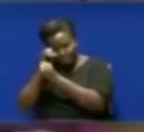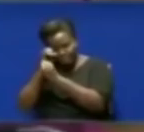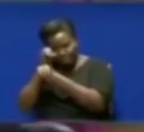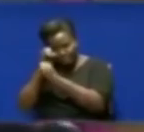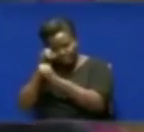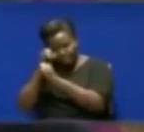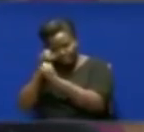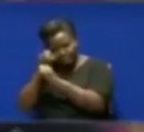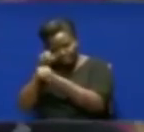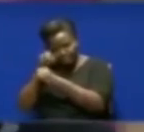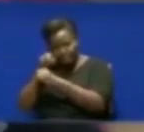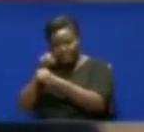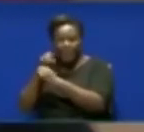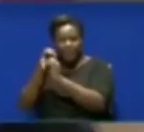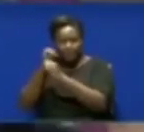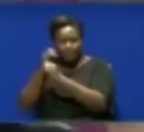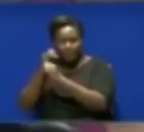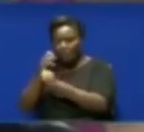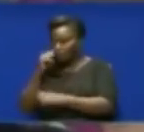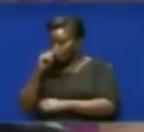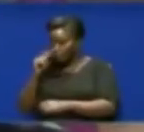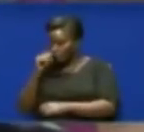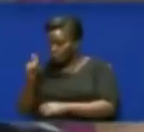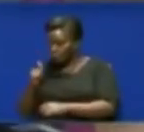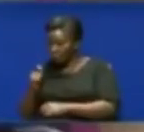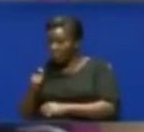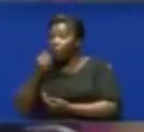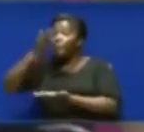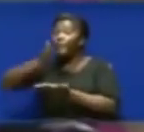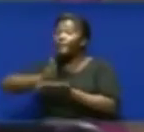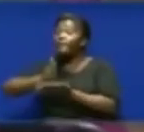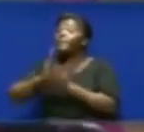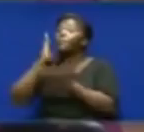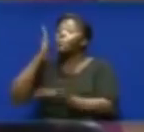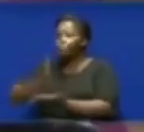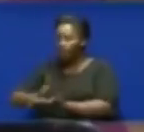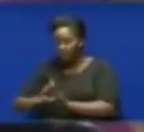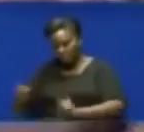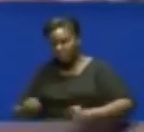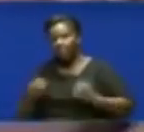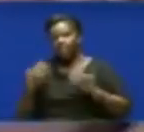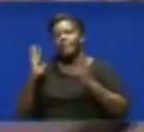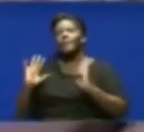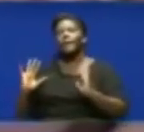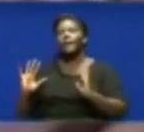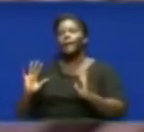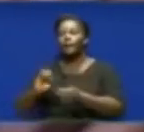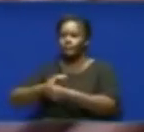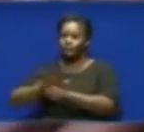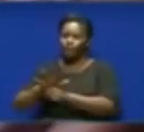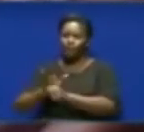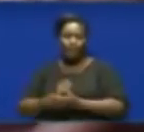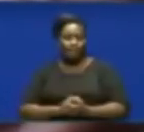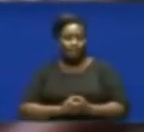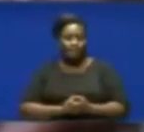wameichakata, na uchunguzi wa maabara umethibitisha kwamba mtu huyu ana maambukizi ya ugonjwa wa corona.